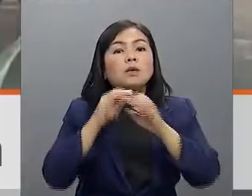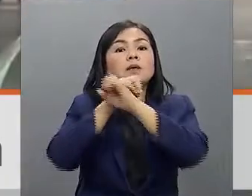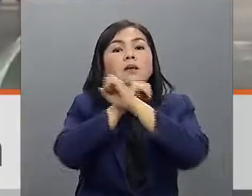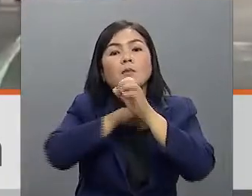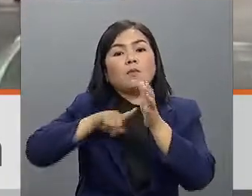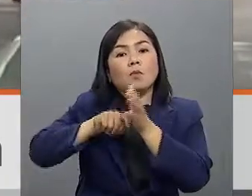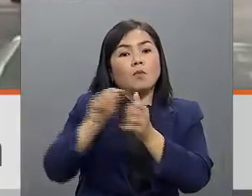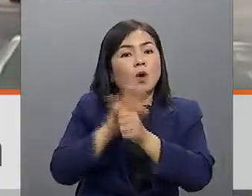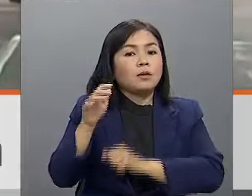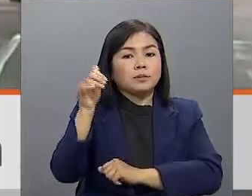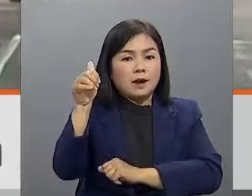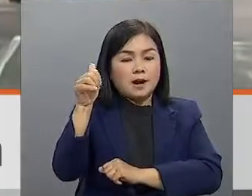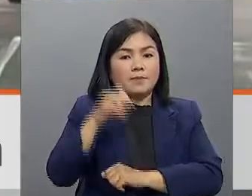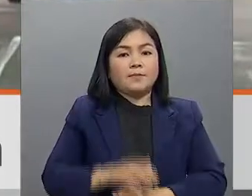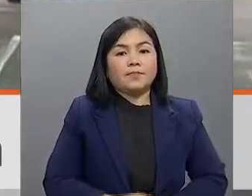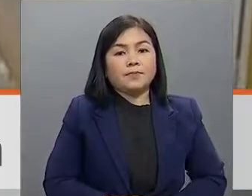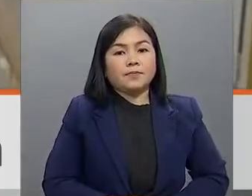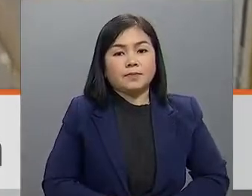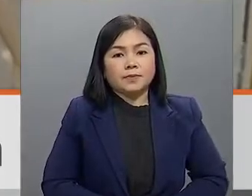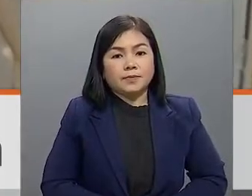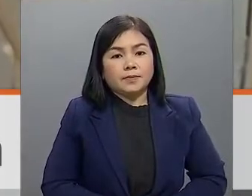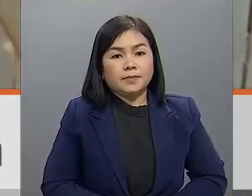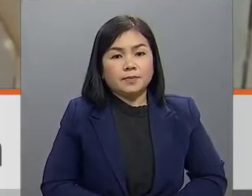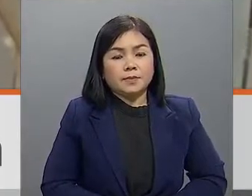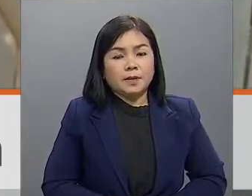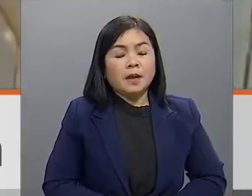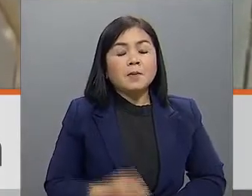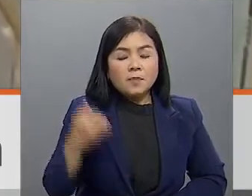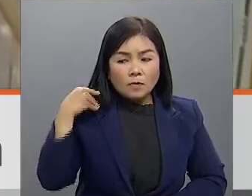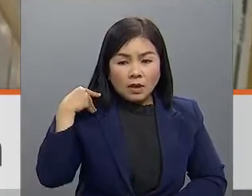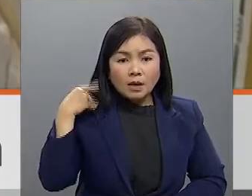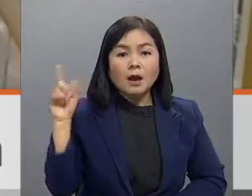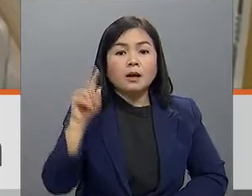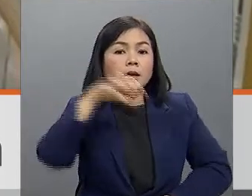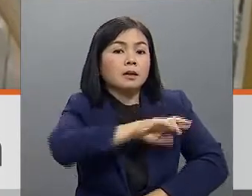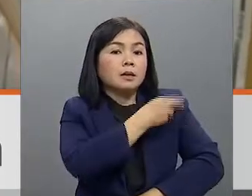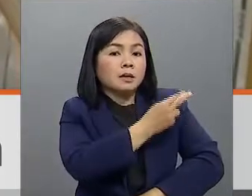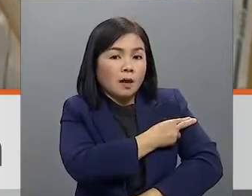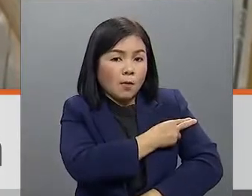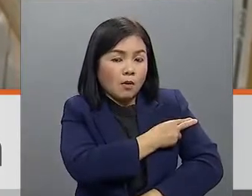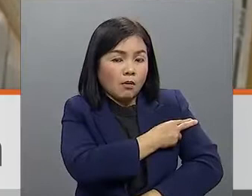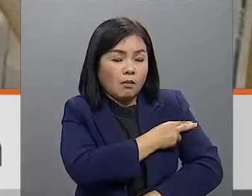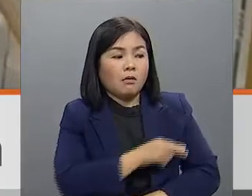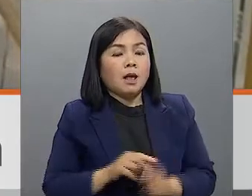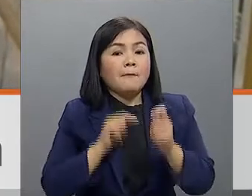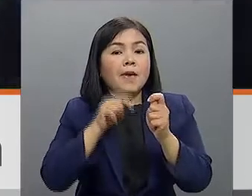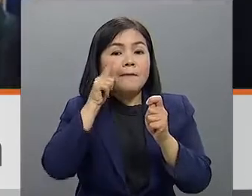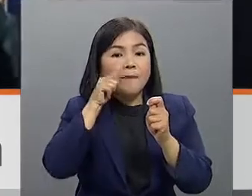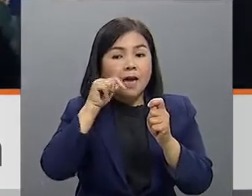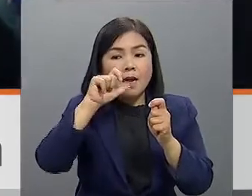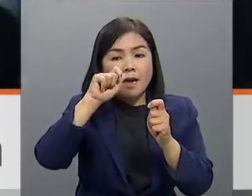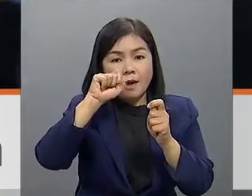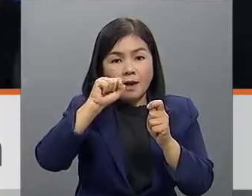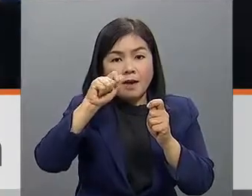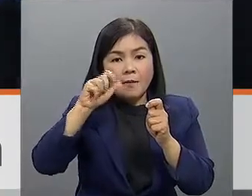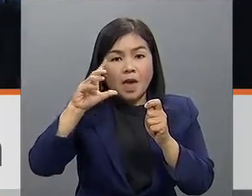างดีครับมีรายงานจากโรงพยาบาลแม่สอดนะครับแจ้งว่าหลังจากที่เจ้าหน้าที่ได้ออกไปเก็บสารคัดหลั่งในกลุ่มเสี่ย